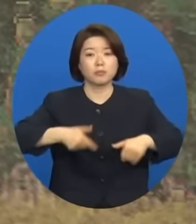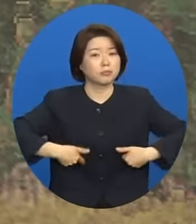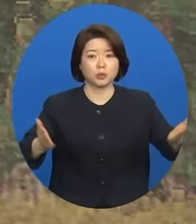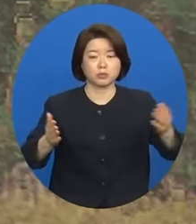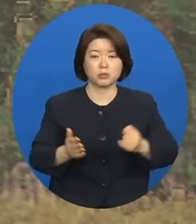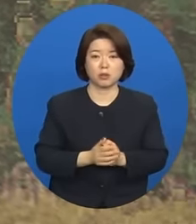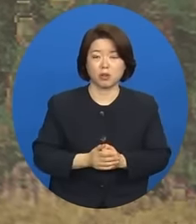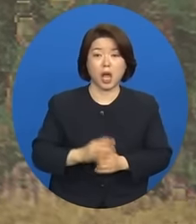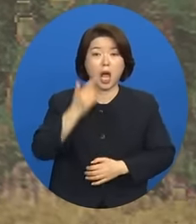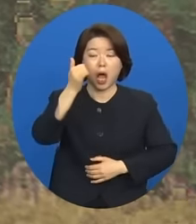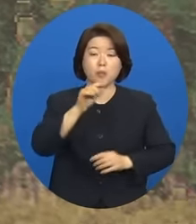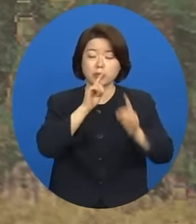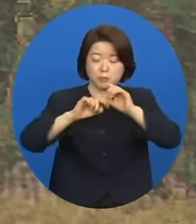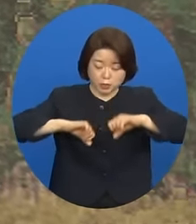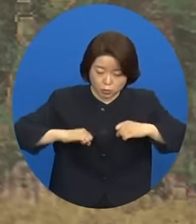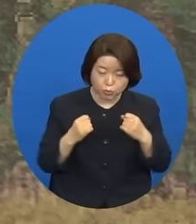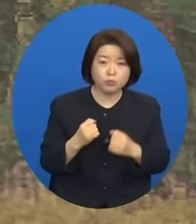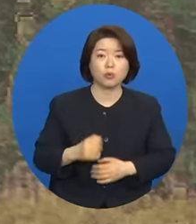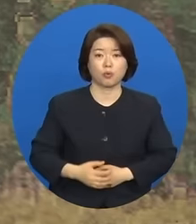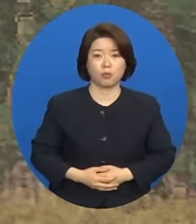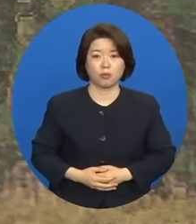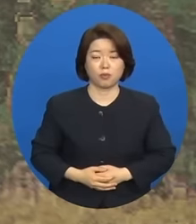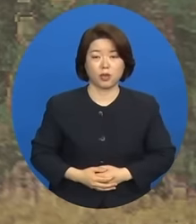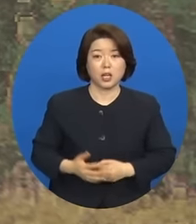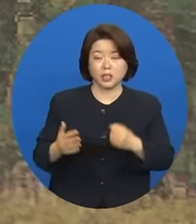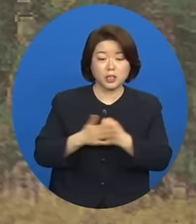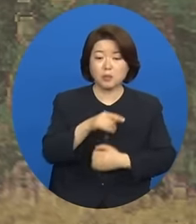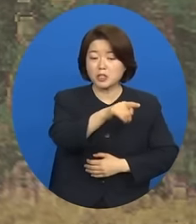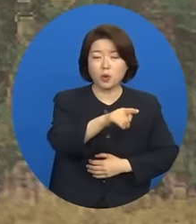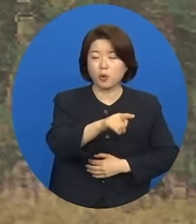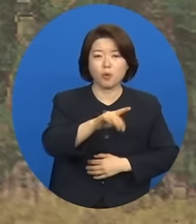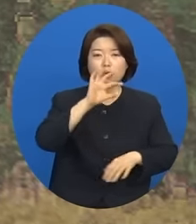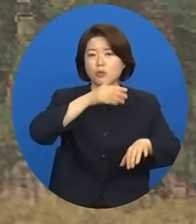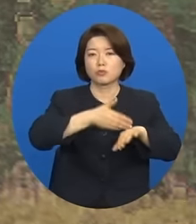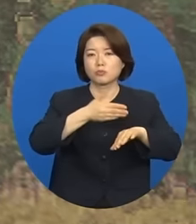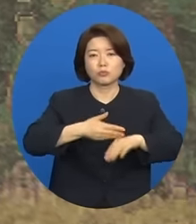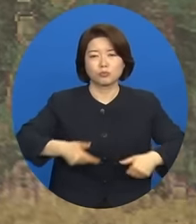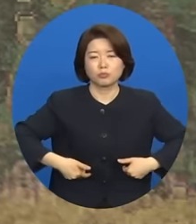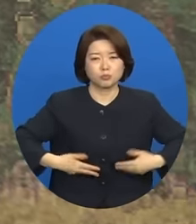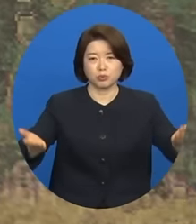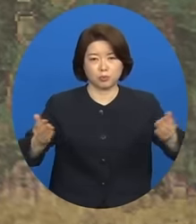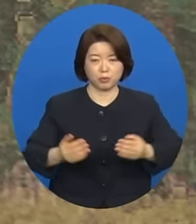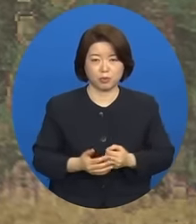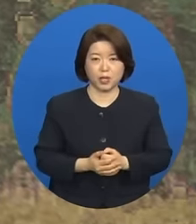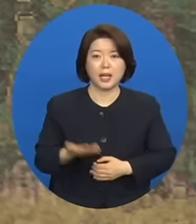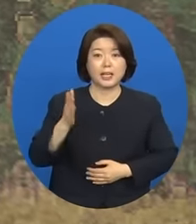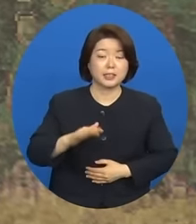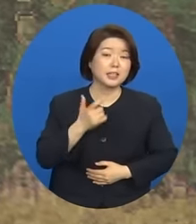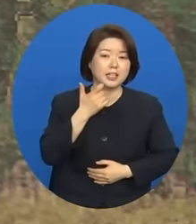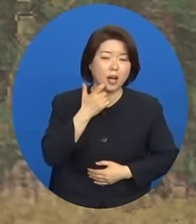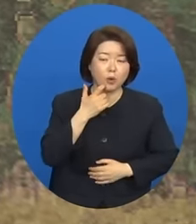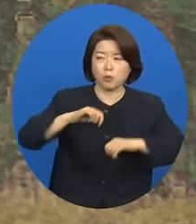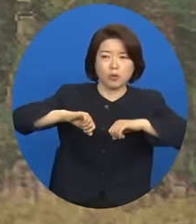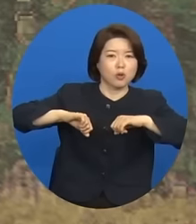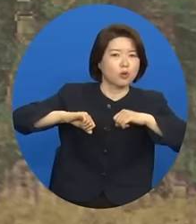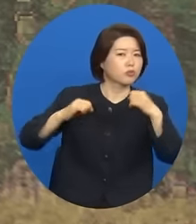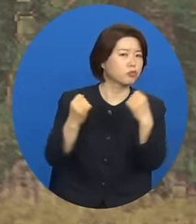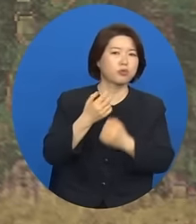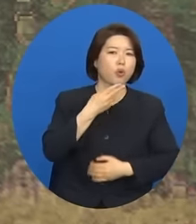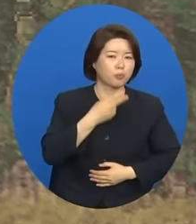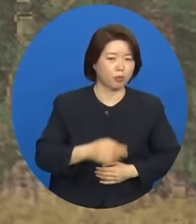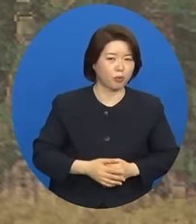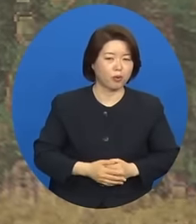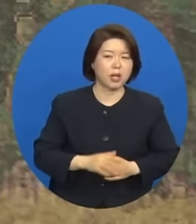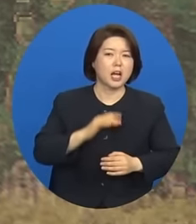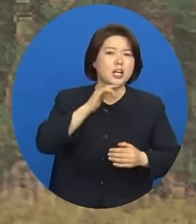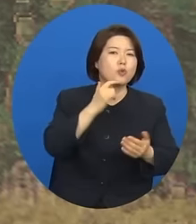말씀에도 순종했거든. 그러니까 바단 아람이 필요 없어요. 그런데 야곱은요 순종하지 않죠. 속이려고 하죠. 자기